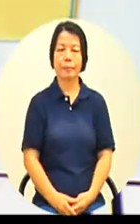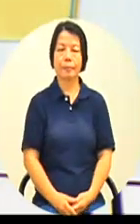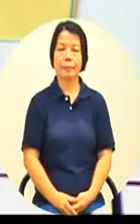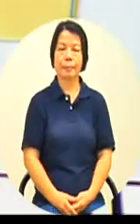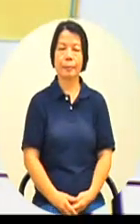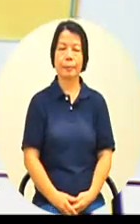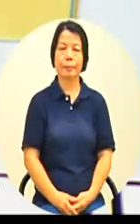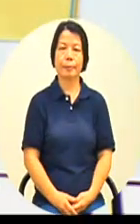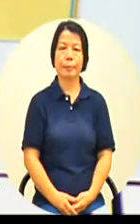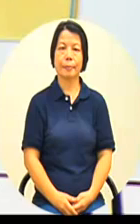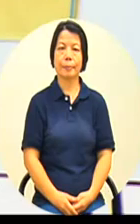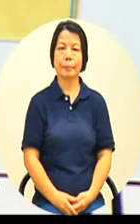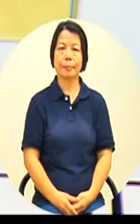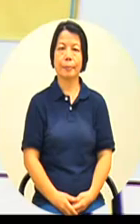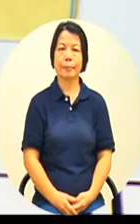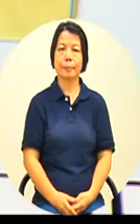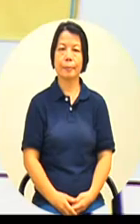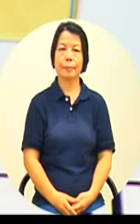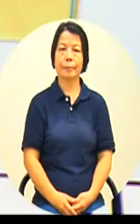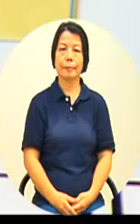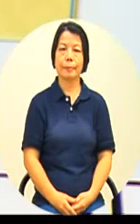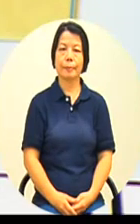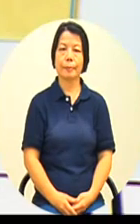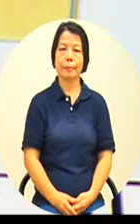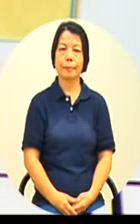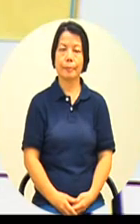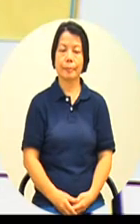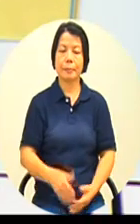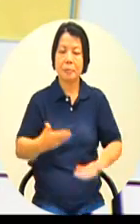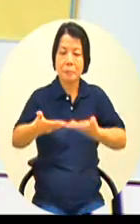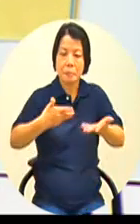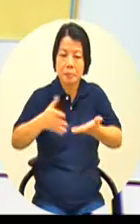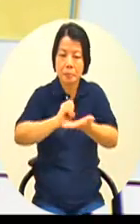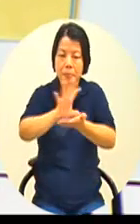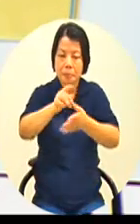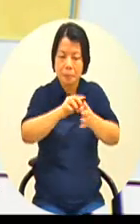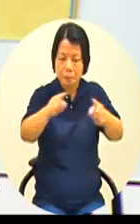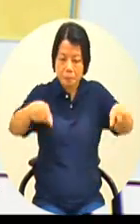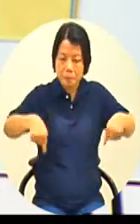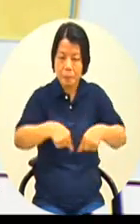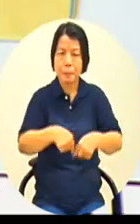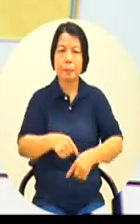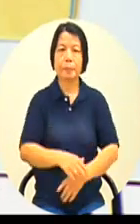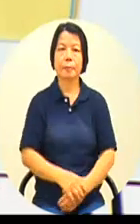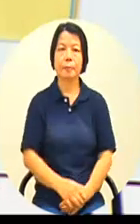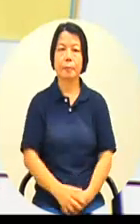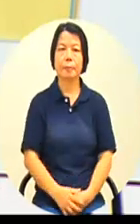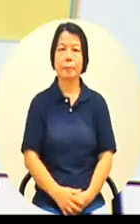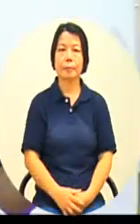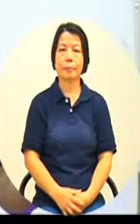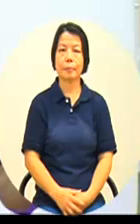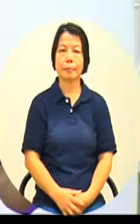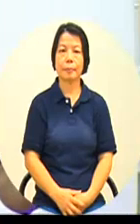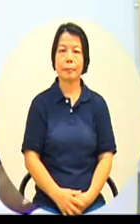哈。我看到您这本的业务报告里面啊，开宗明义啊，就